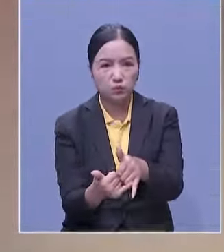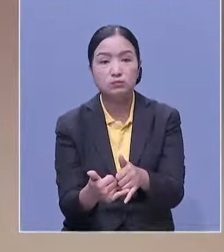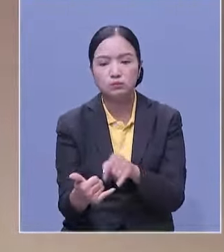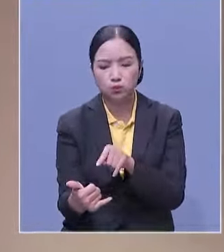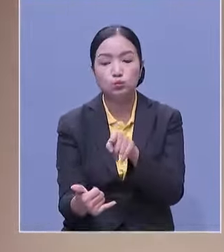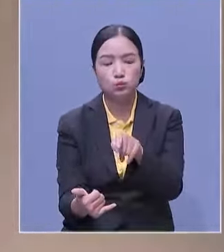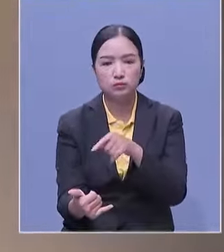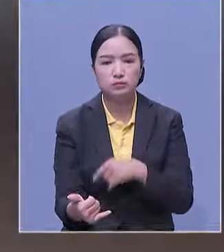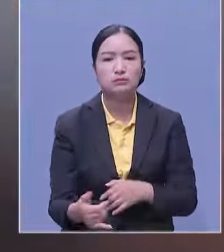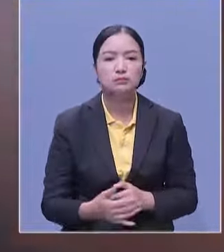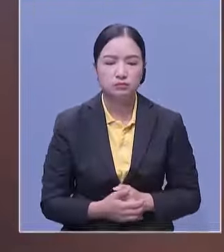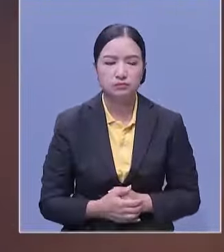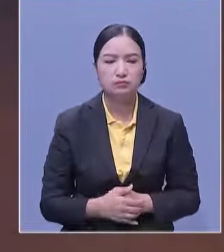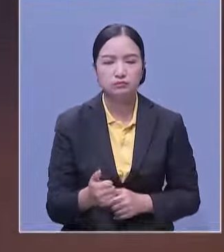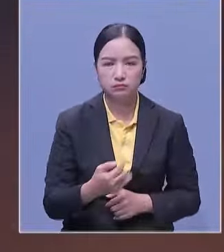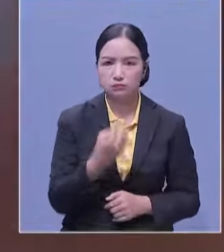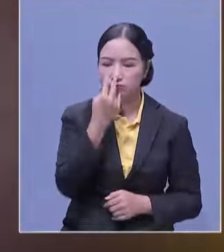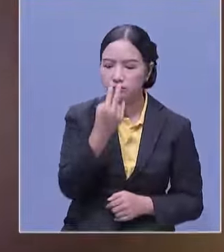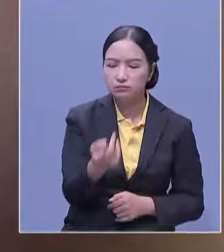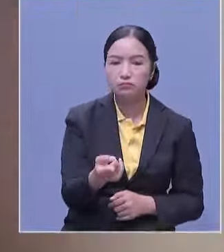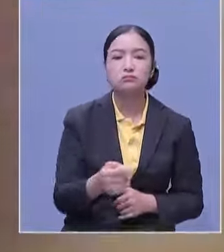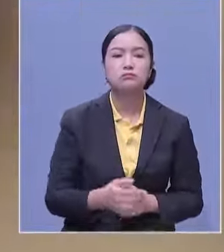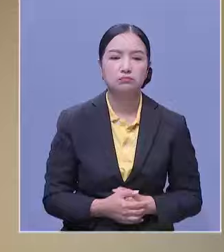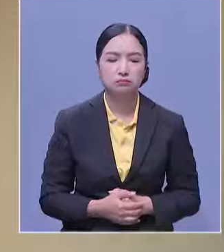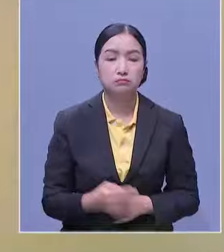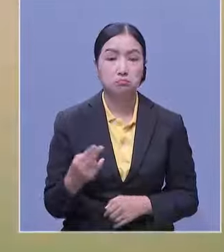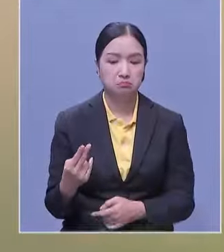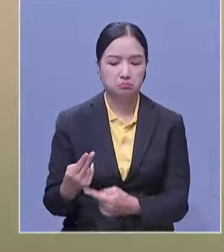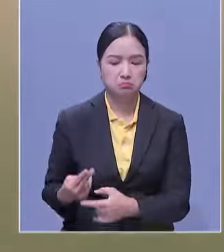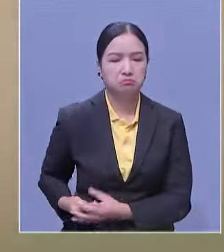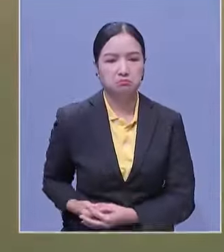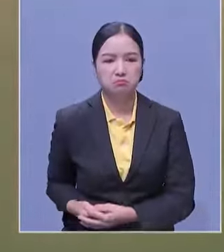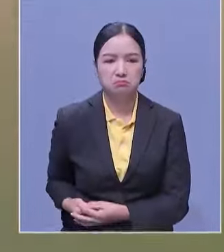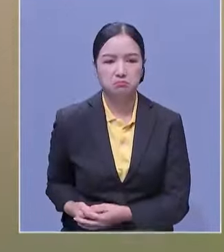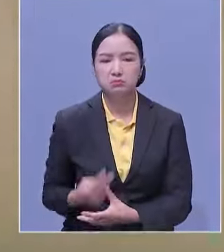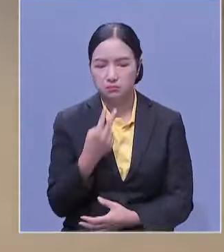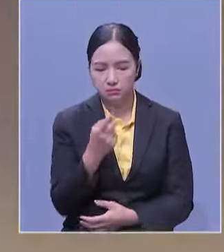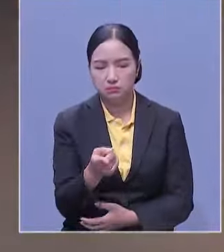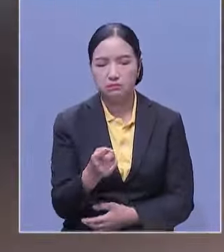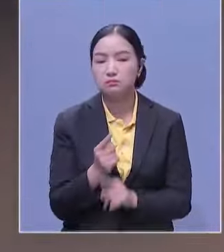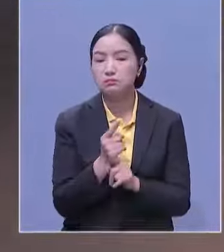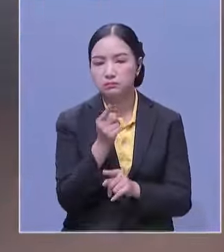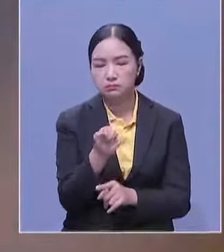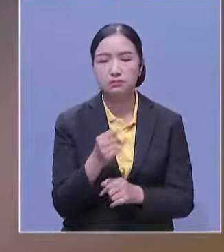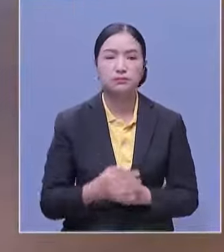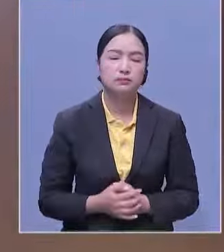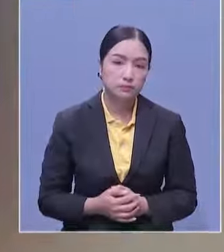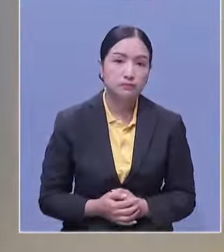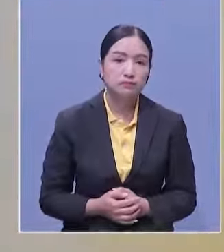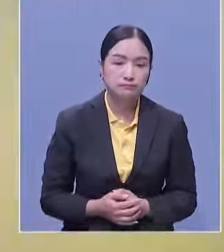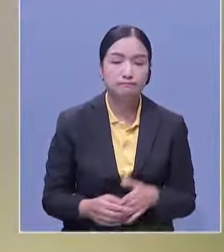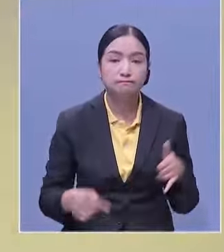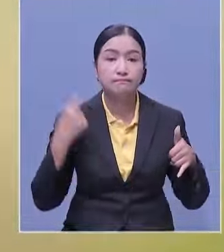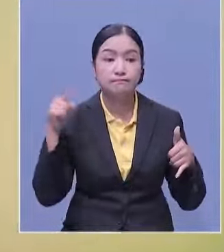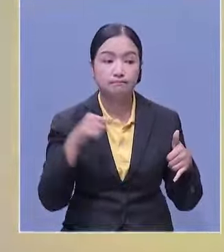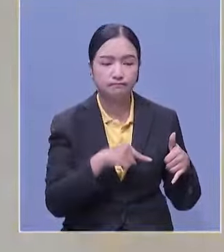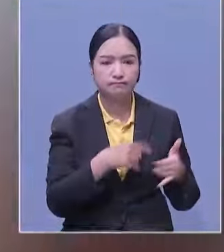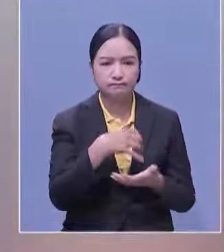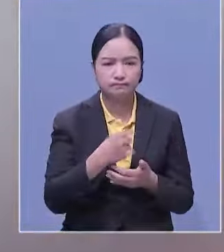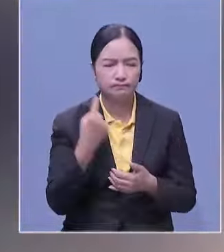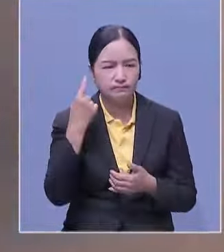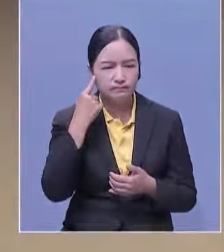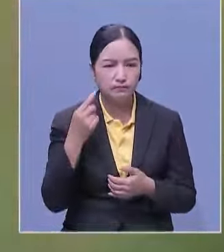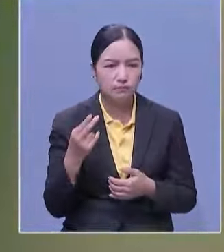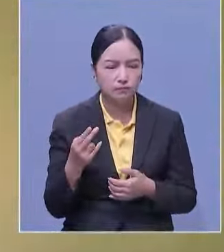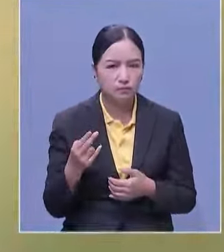กายจนตำรวจเนี่ยลงไปนอนกับพื้นมีการยื้อแย่งปืนกันเนี่ยตามในคลิปนี้เลยนะครับหลังจากนั้นคุณจุฑารัตน์บอกว่าได้ยิน